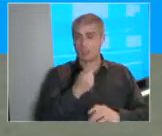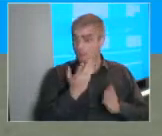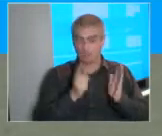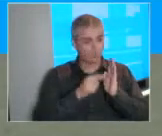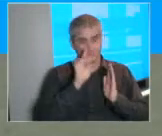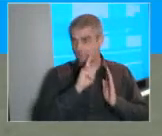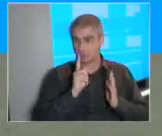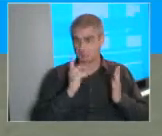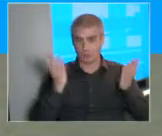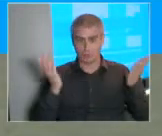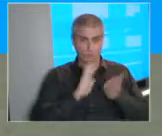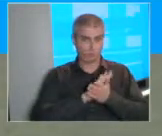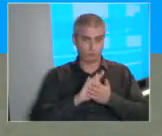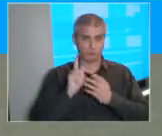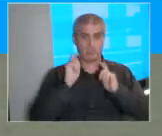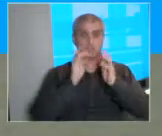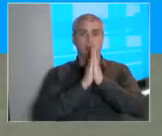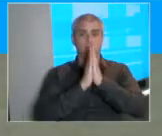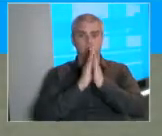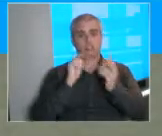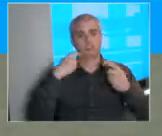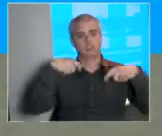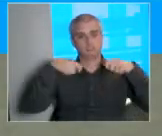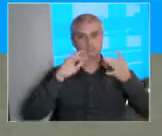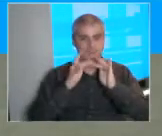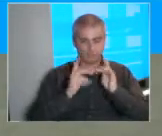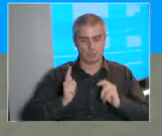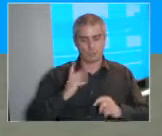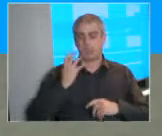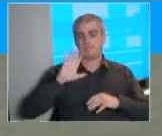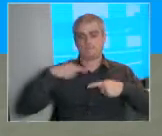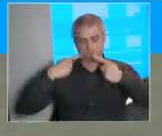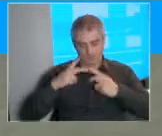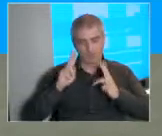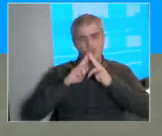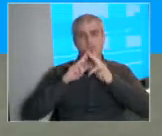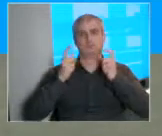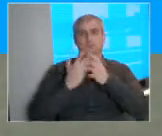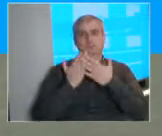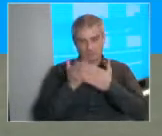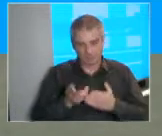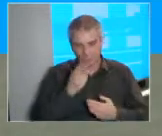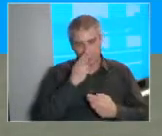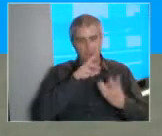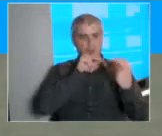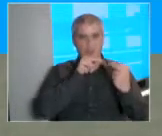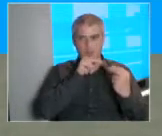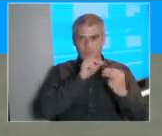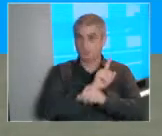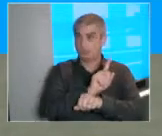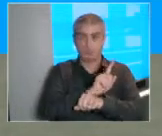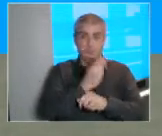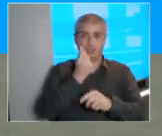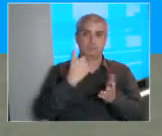היום תביעה זה לא כזה דרך פשוטה, צריך להגיש בקשה ליישוב סכסוך, לחכות 45 ימים, להיפגש ביחידת הסיוע, לנסות להידבר.